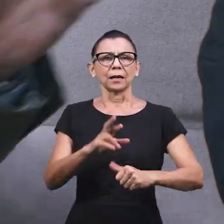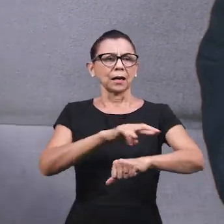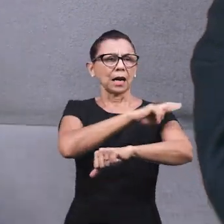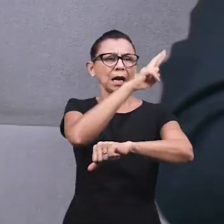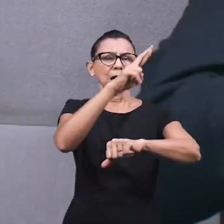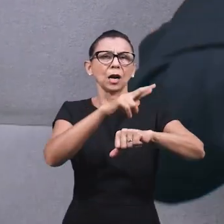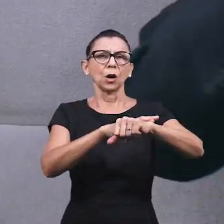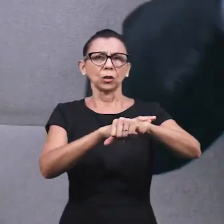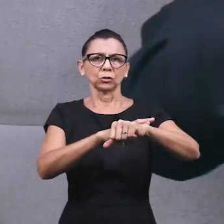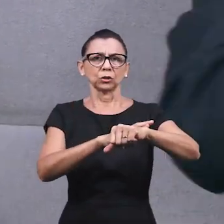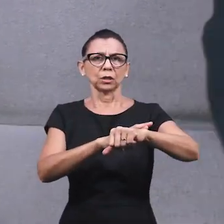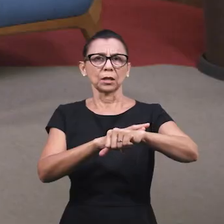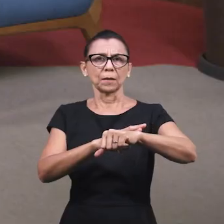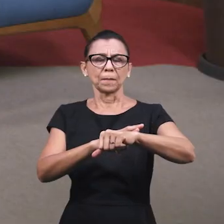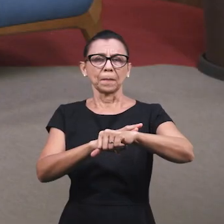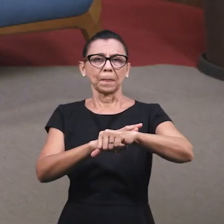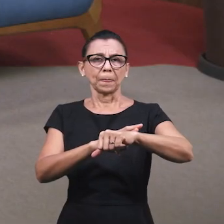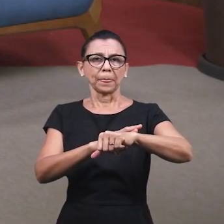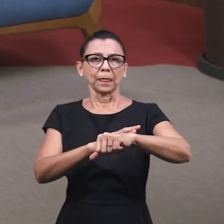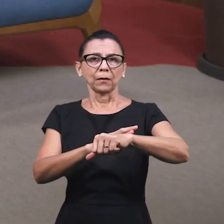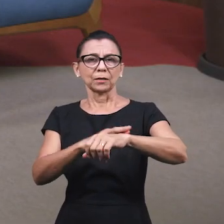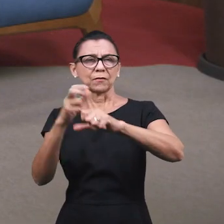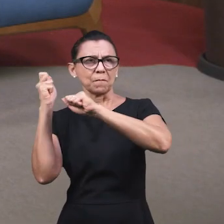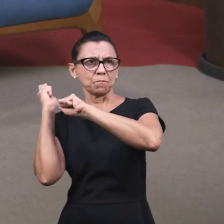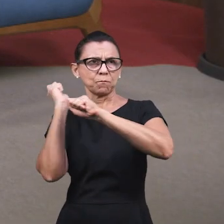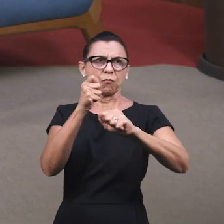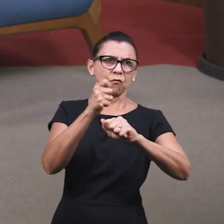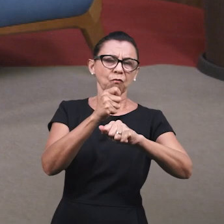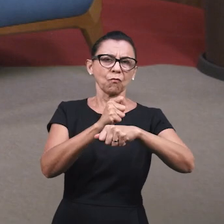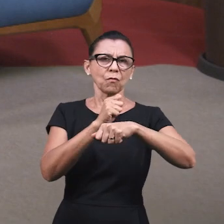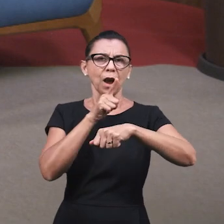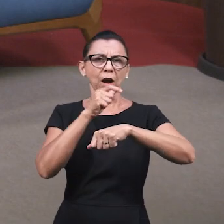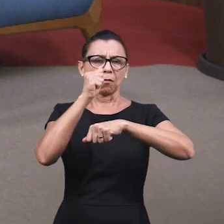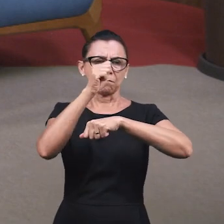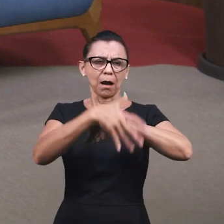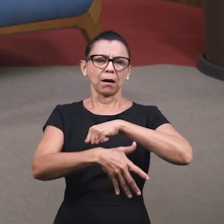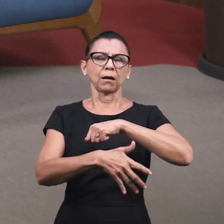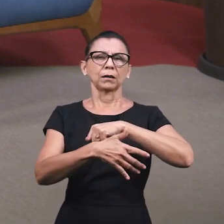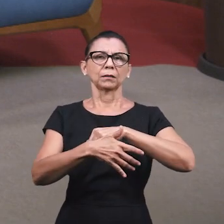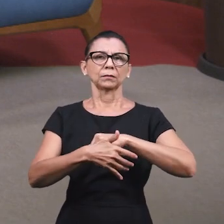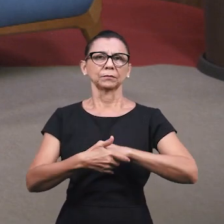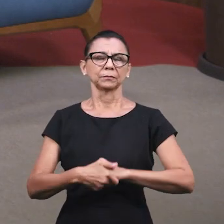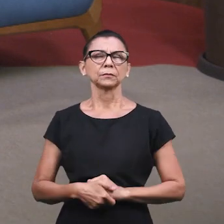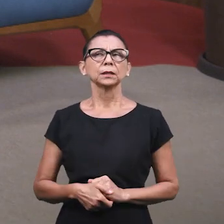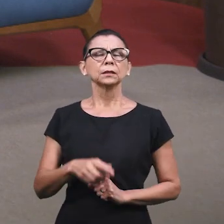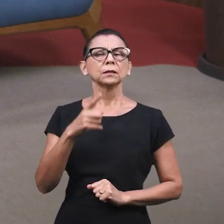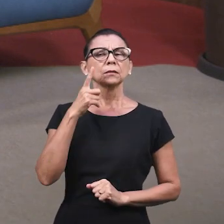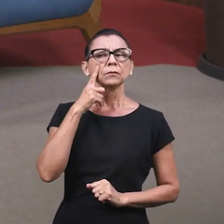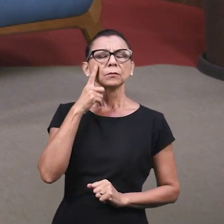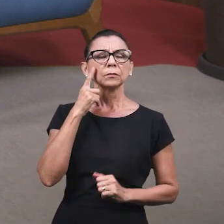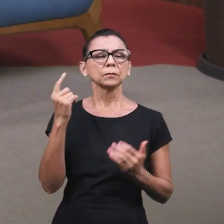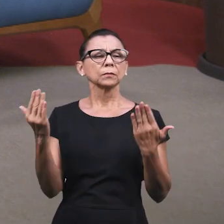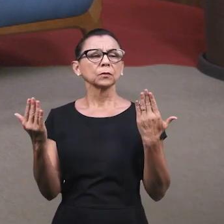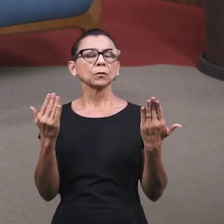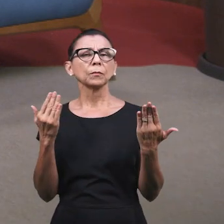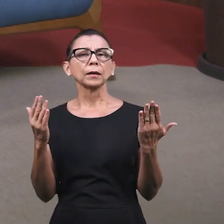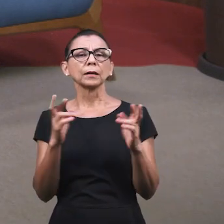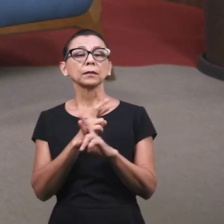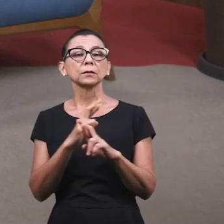ce texte, il blessera le rocher. Quelle est la prophétie? Et là, on va au